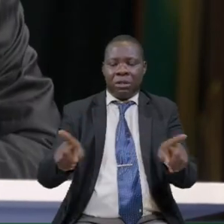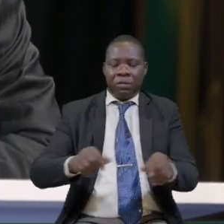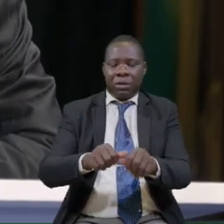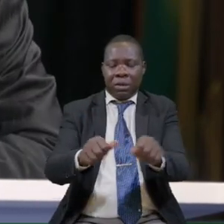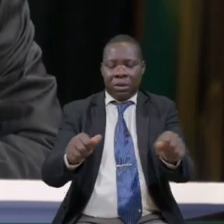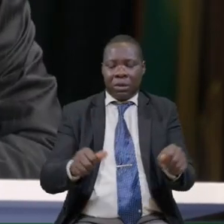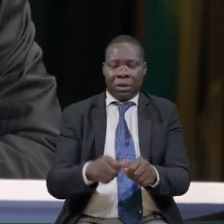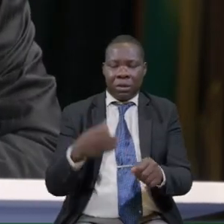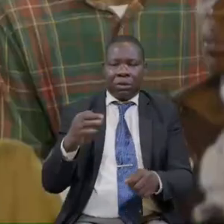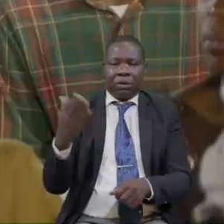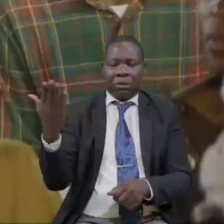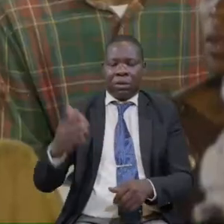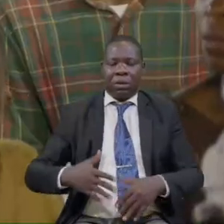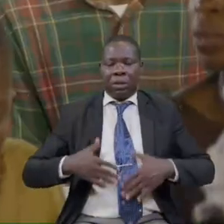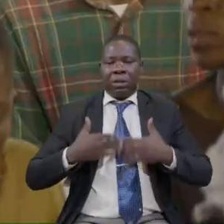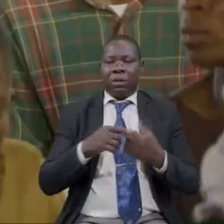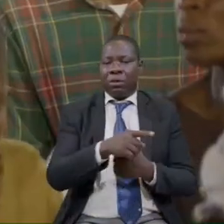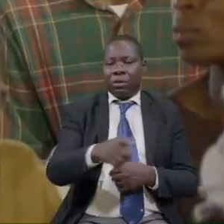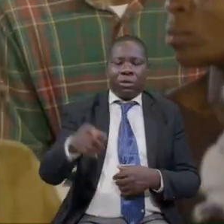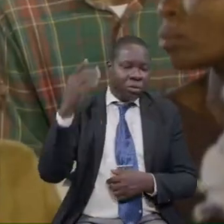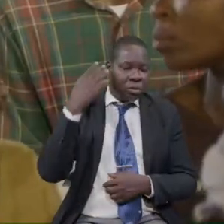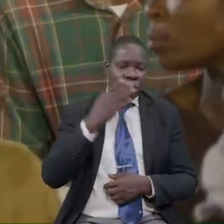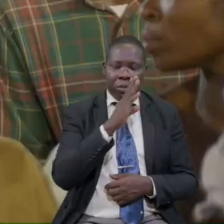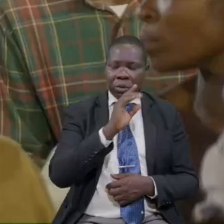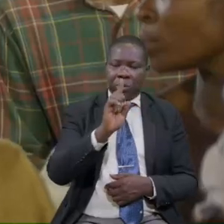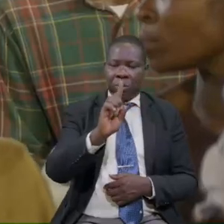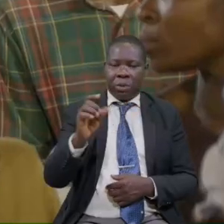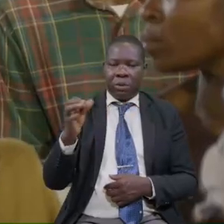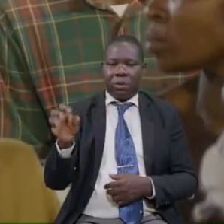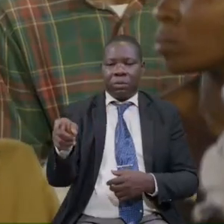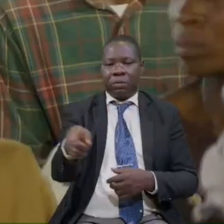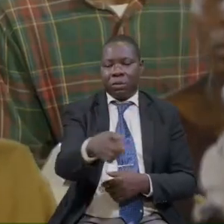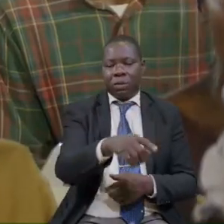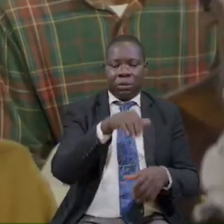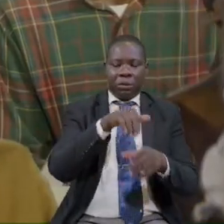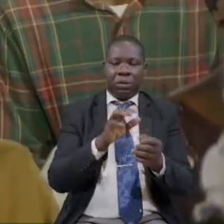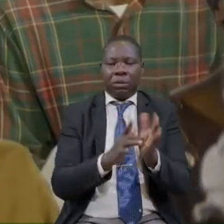vie. Vous serez l'un d'eux.